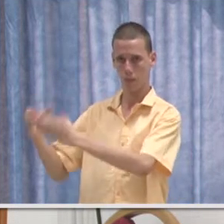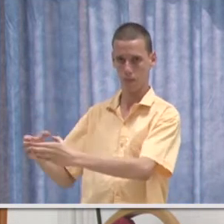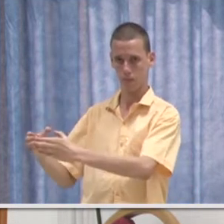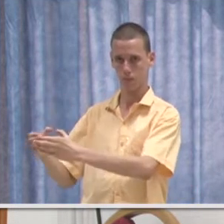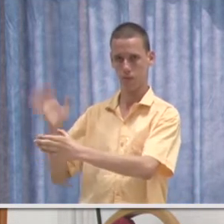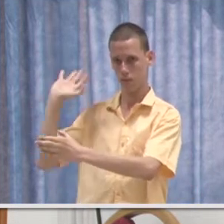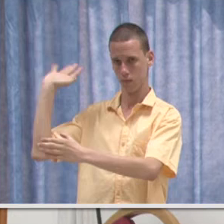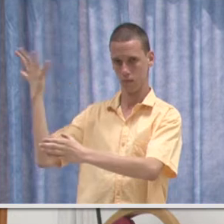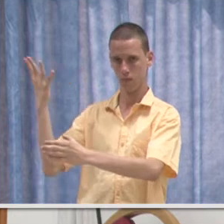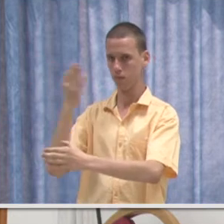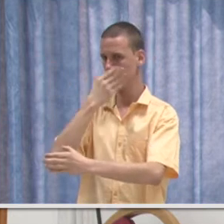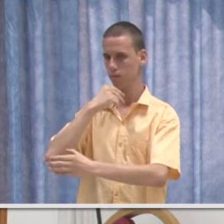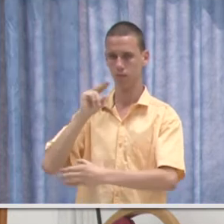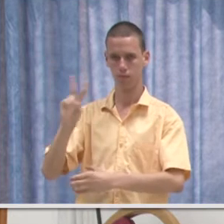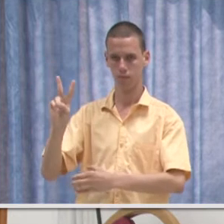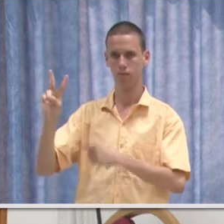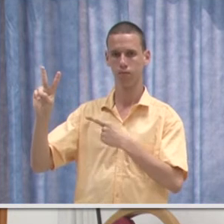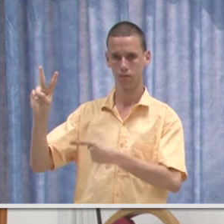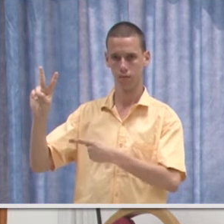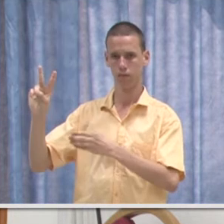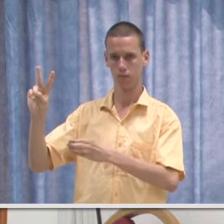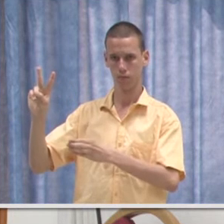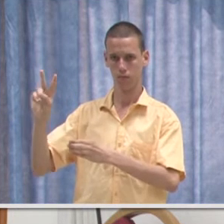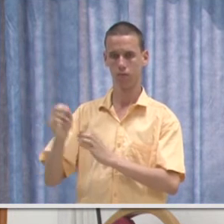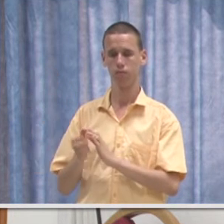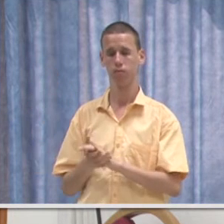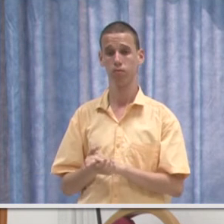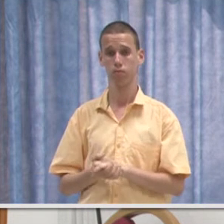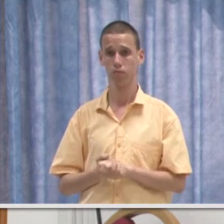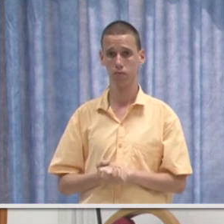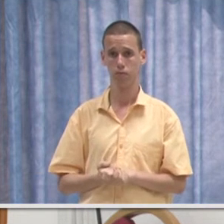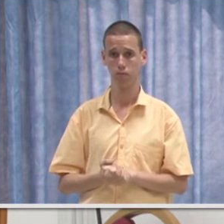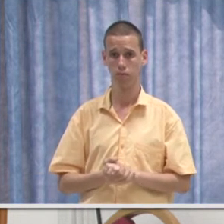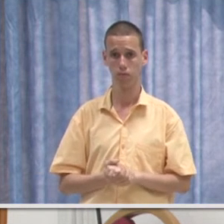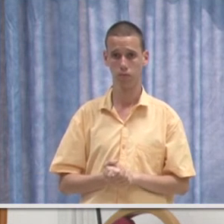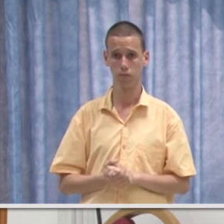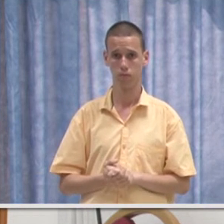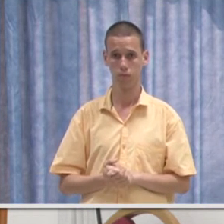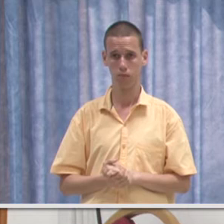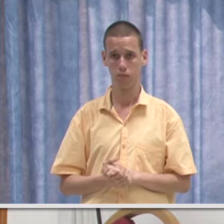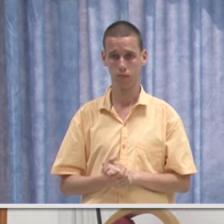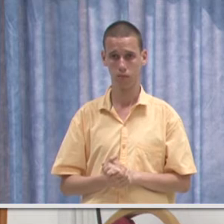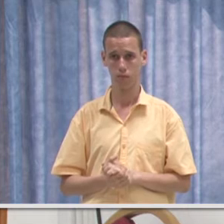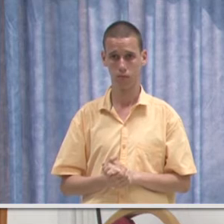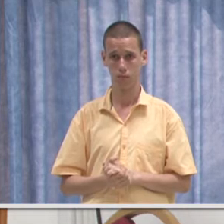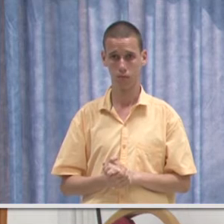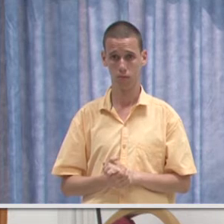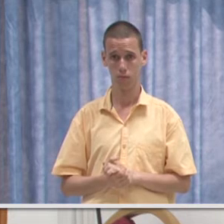recevoir tous nos patients, aussi des gens qui sont stranded. Et nous pouvons mettre en quarantaine pour 14